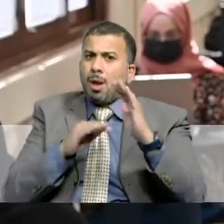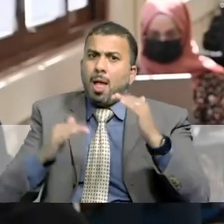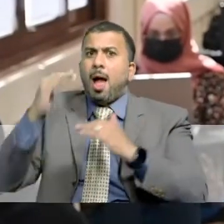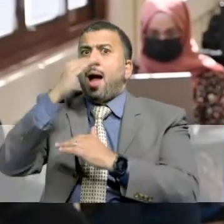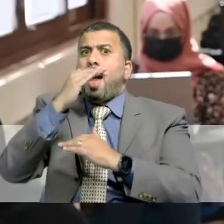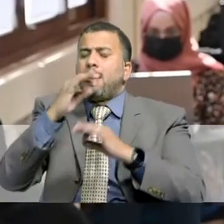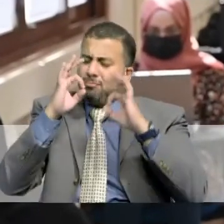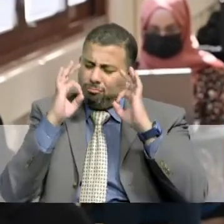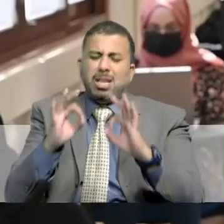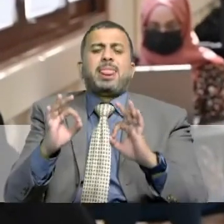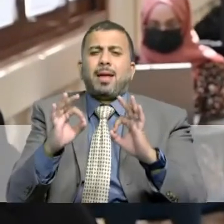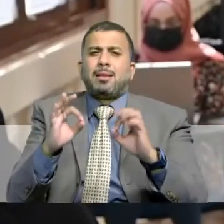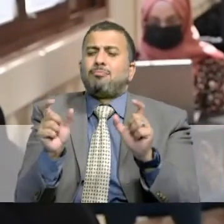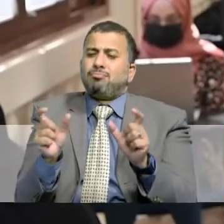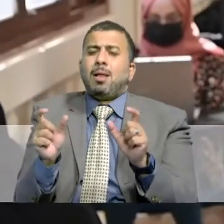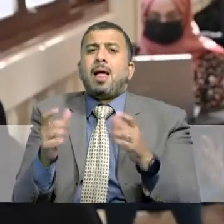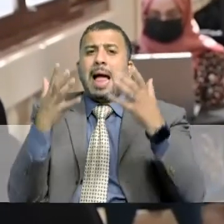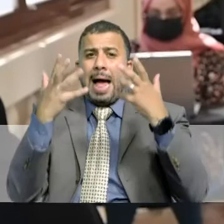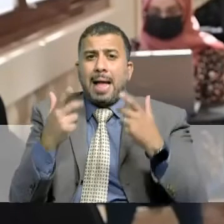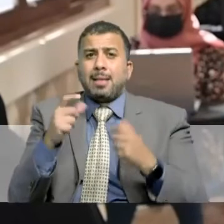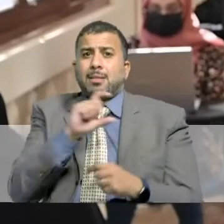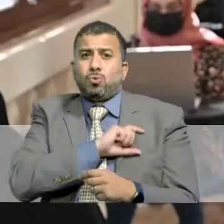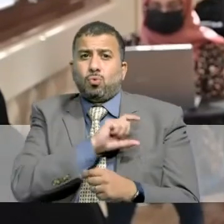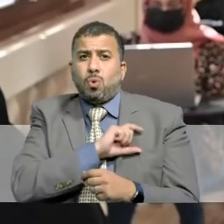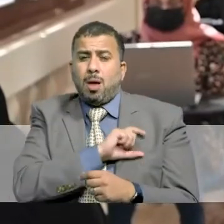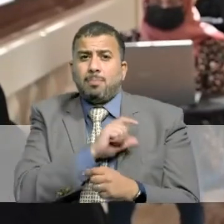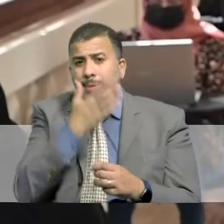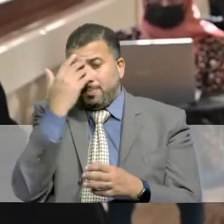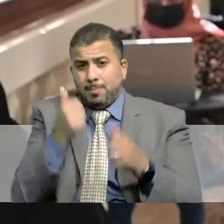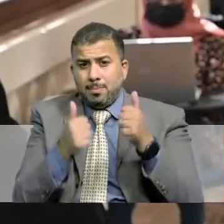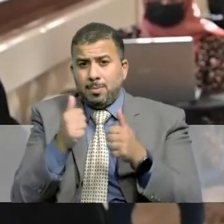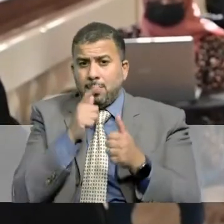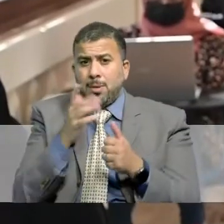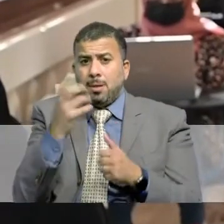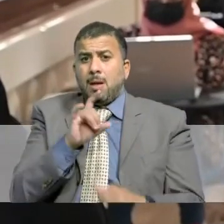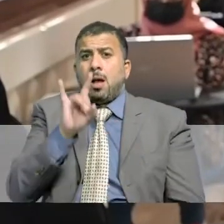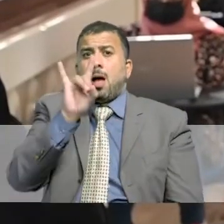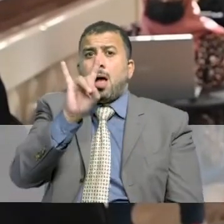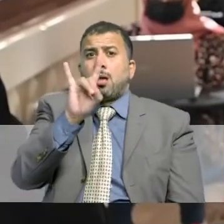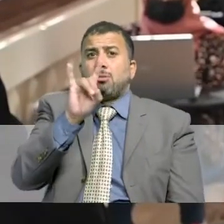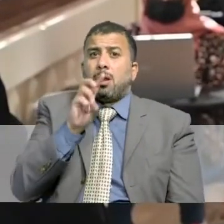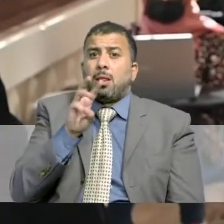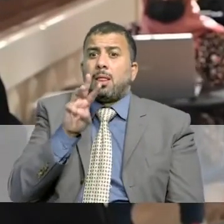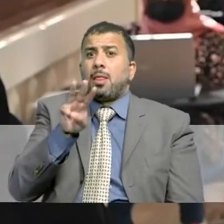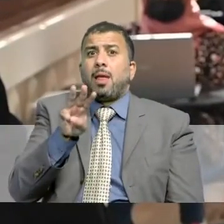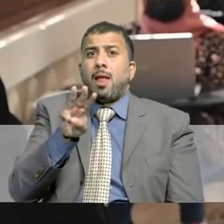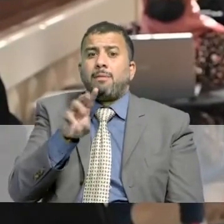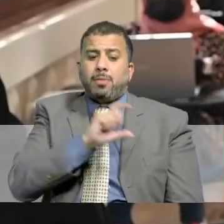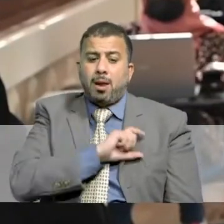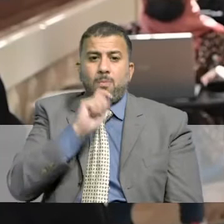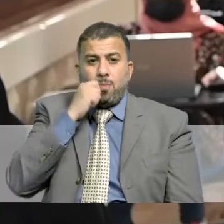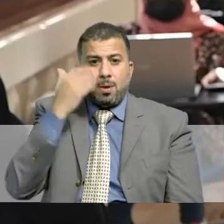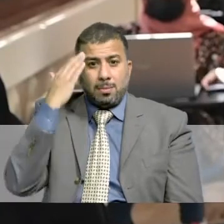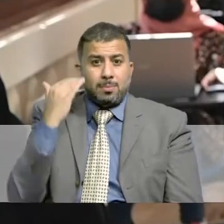جدا، فبالتالي عدد الطلاب اللي حيمتحنون في هذا الفصل أكثر من 10,000 طالب وطالبة،